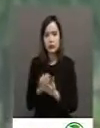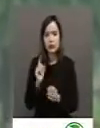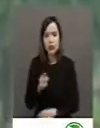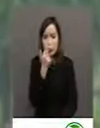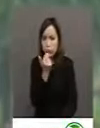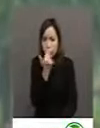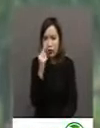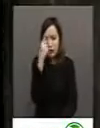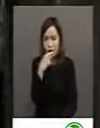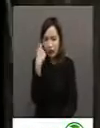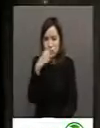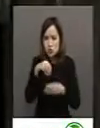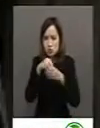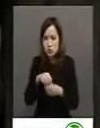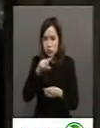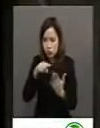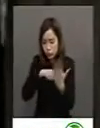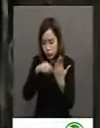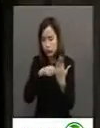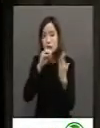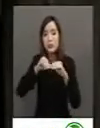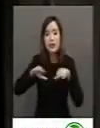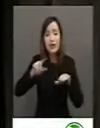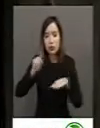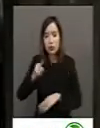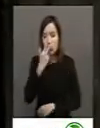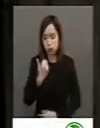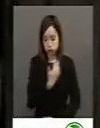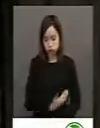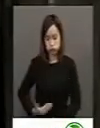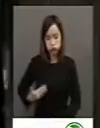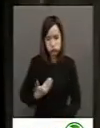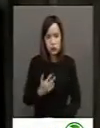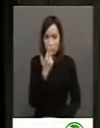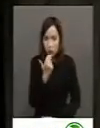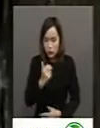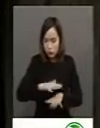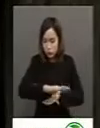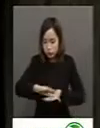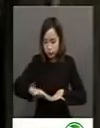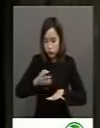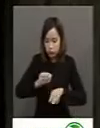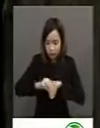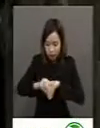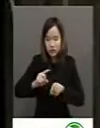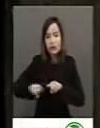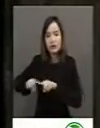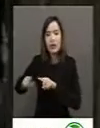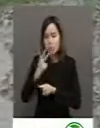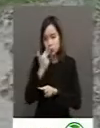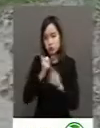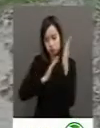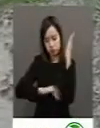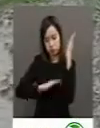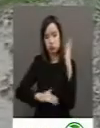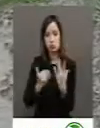ครอยู่ในพื้นที่ดูแลสุขภาพของตัวเองระมัดระวังความเสียหายจากพืชผลทางการเกษตรนะคะส่วนใครอยู่ภาคใต้ช่